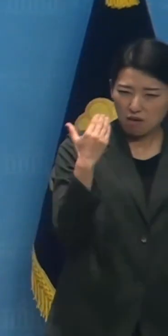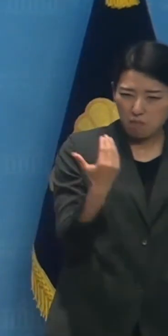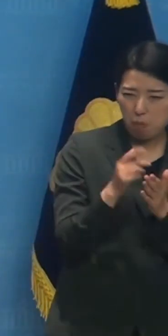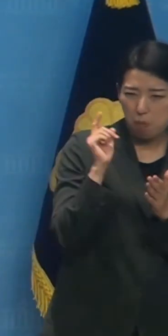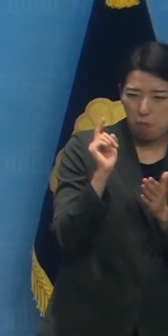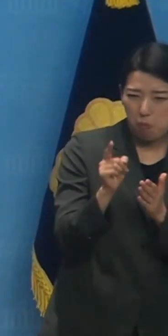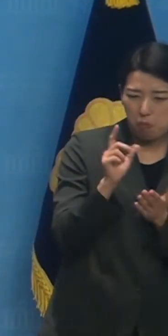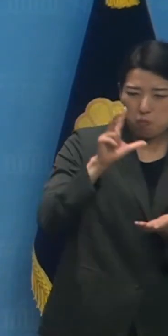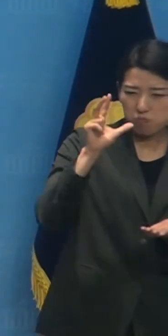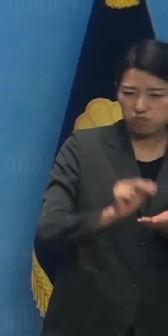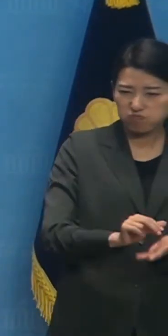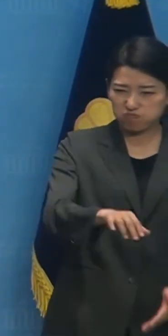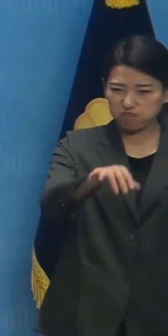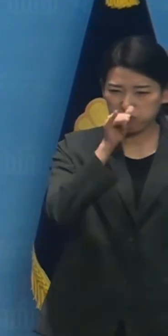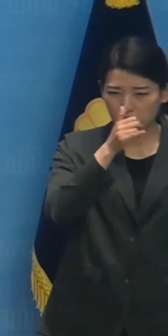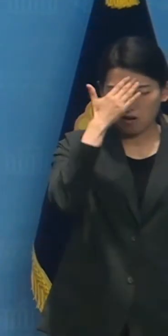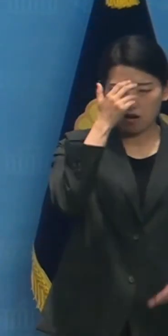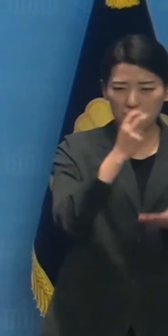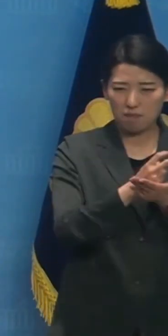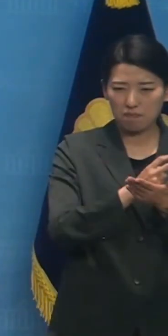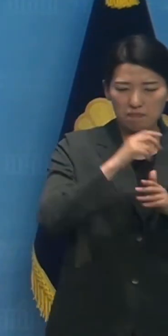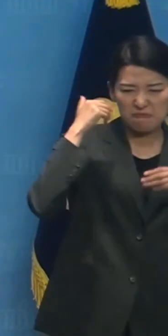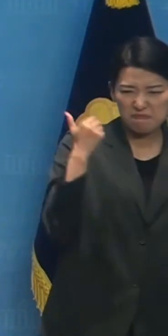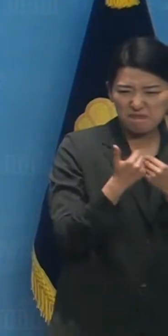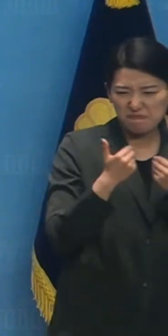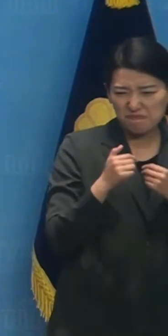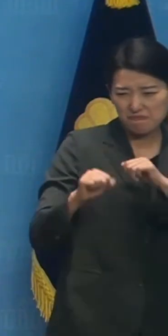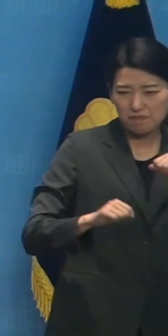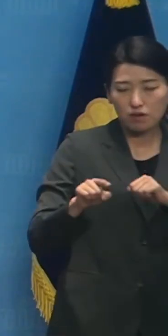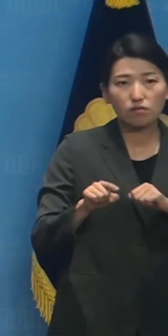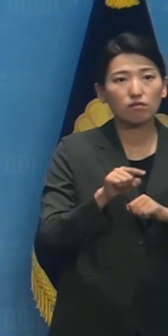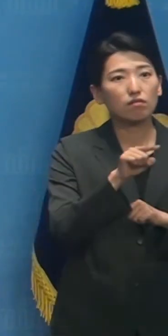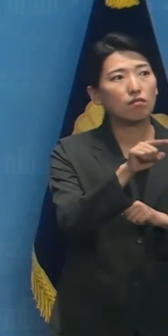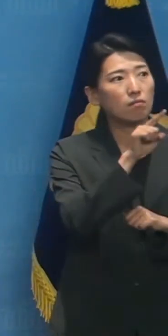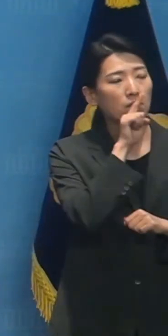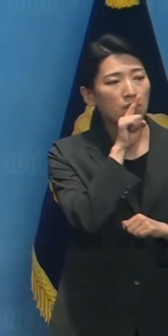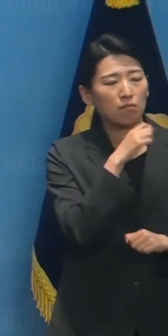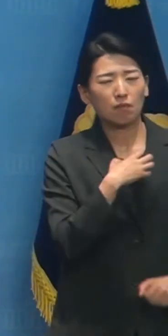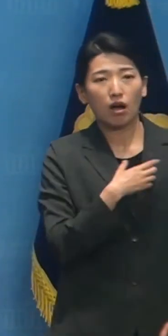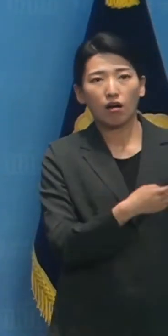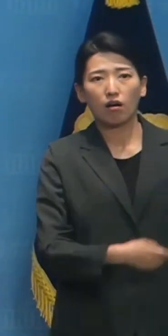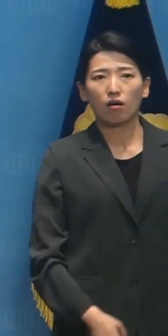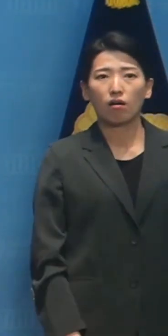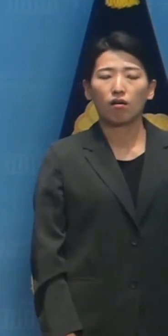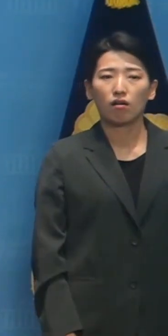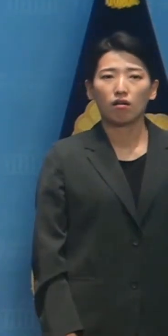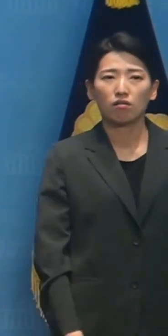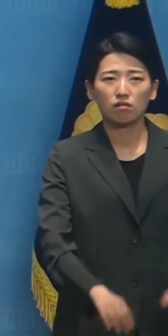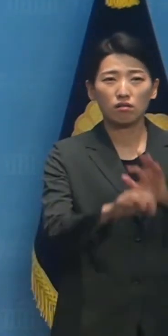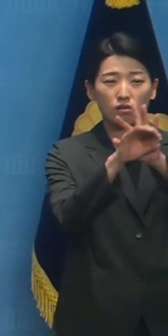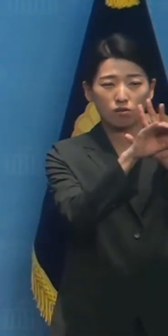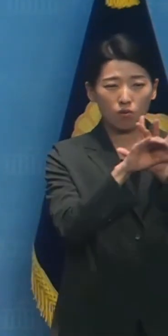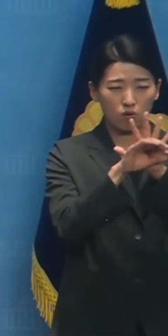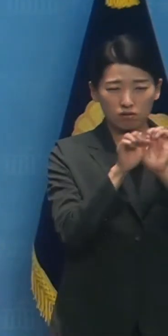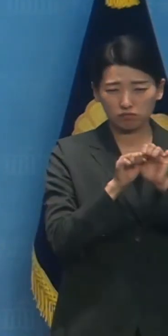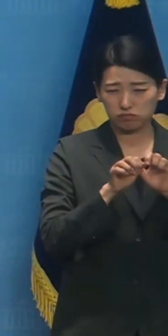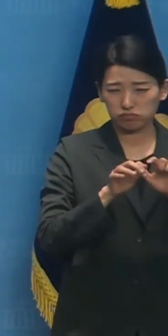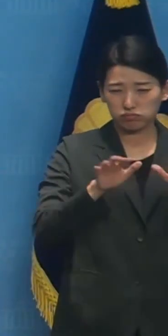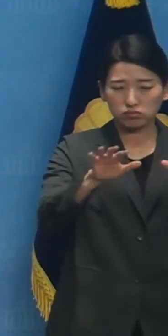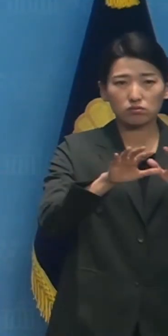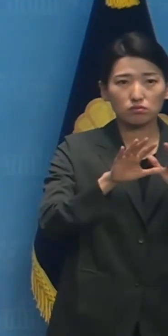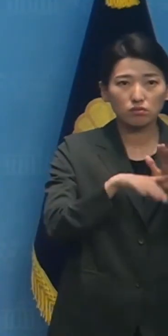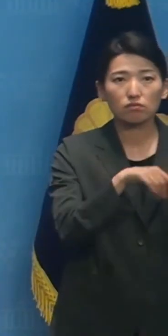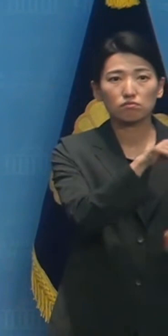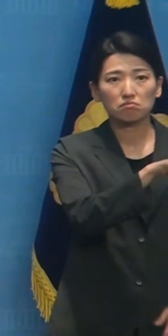적화됐다는 헌법 부정 발언을 서슴지 않았습니다. 코로나19 확산 시기에는